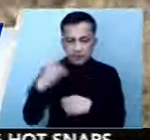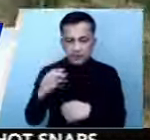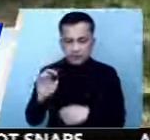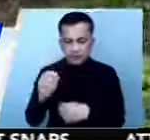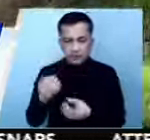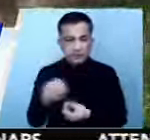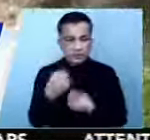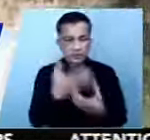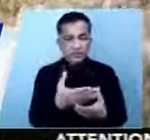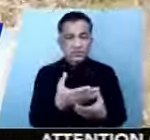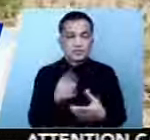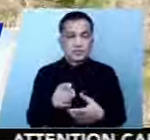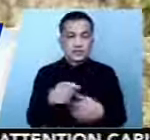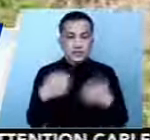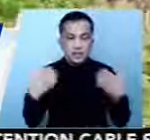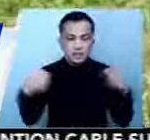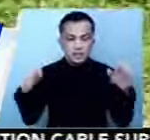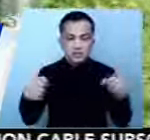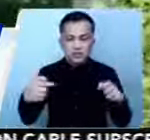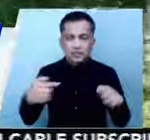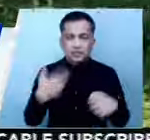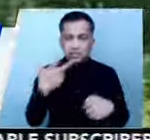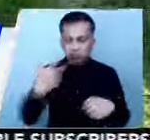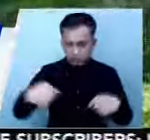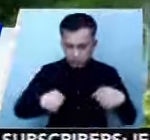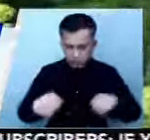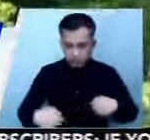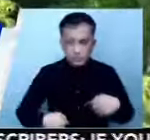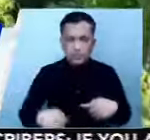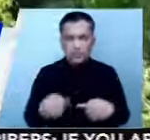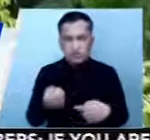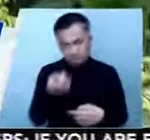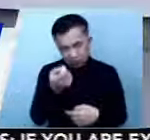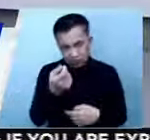na nagtamo ng tatlong pellet wounds at minor injuries.